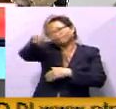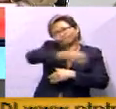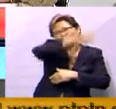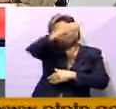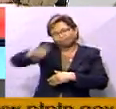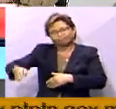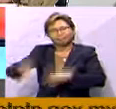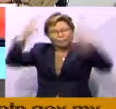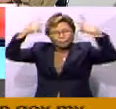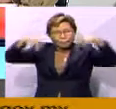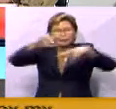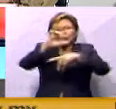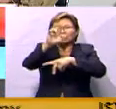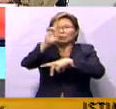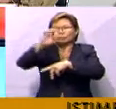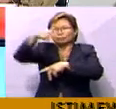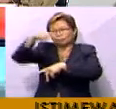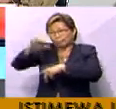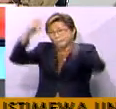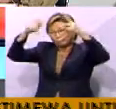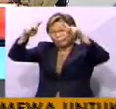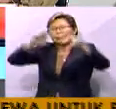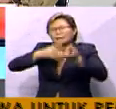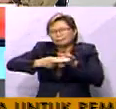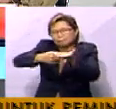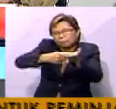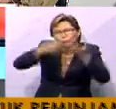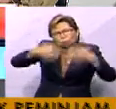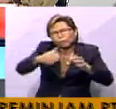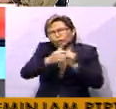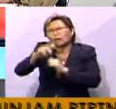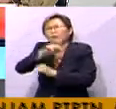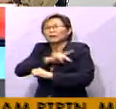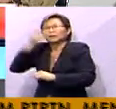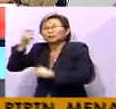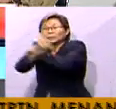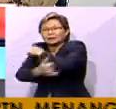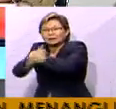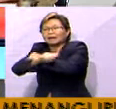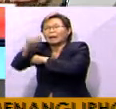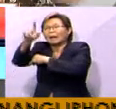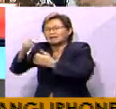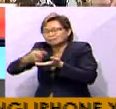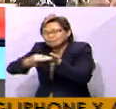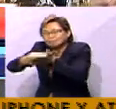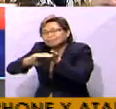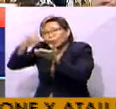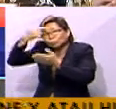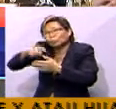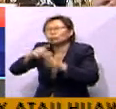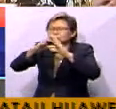dibatalkan. Menurut Presiden QPEX Dato' Azih Muda, rundingan telah diadakan bersama Ketua Setiausaha Negara Tan Sri Dr. Ali Hamzah